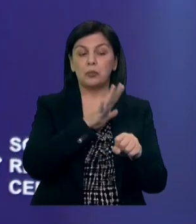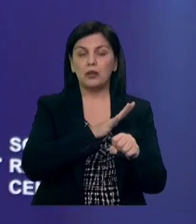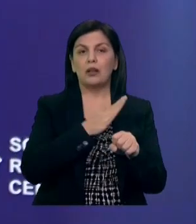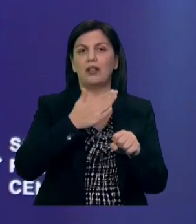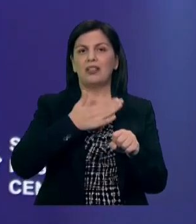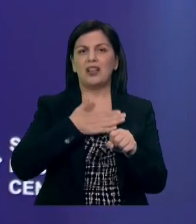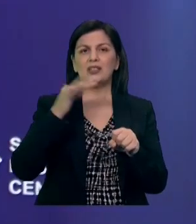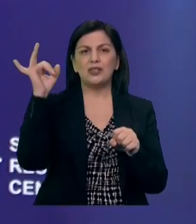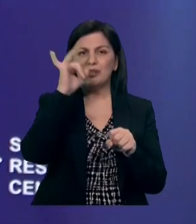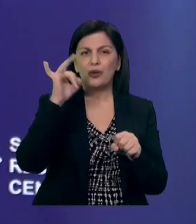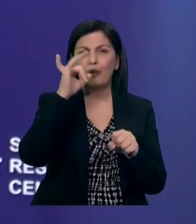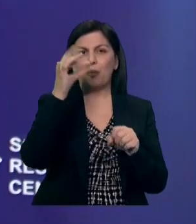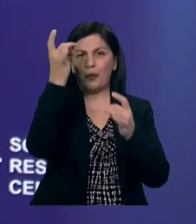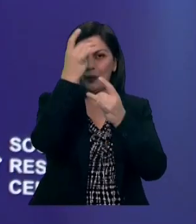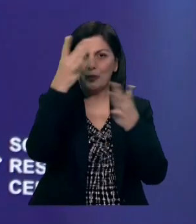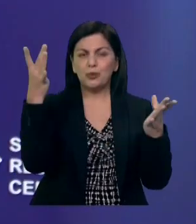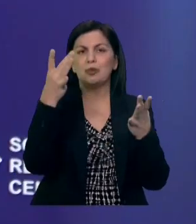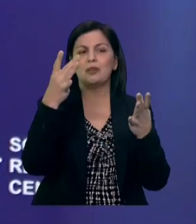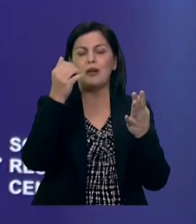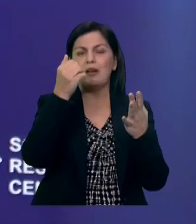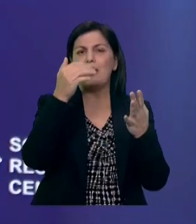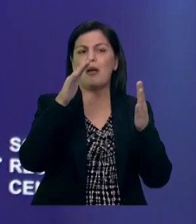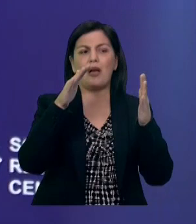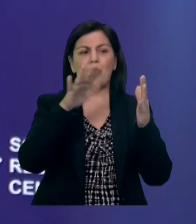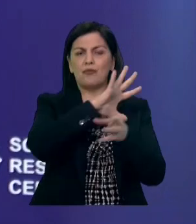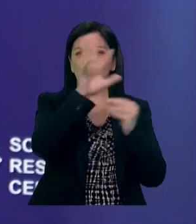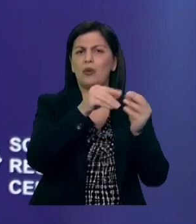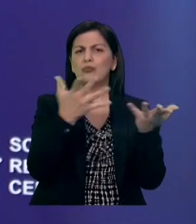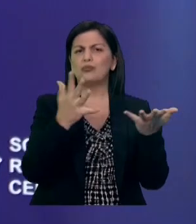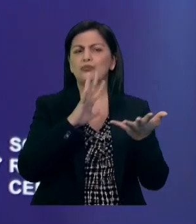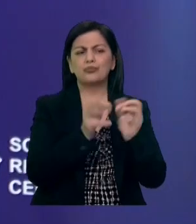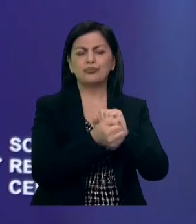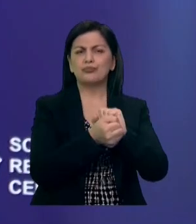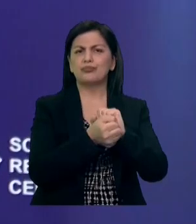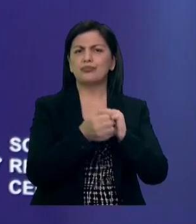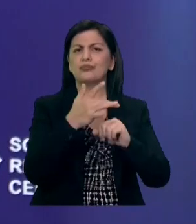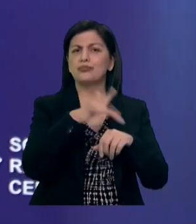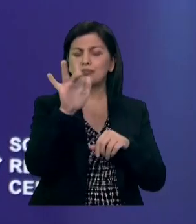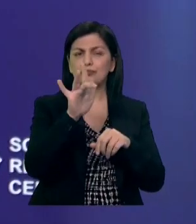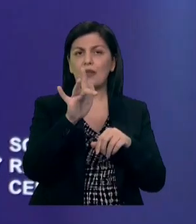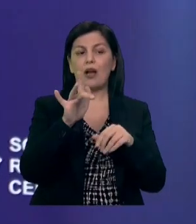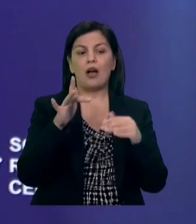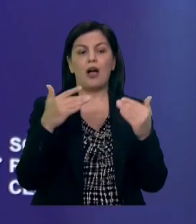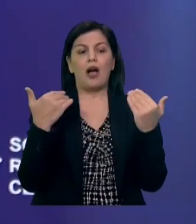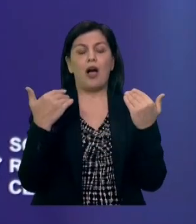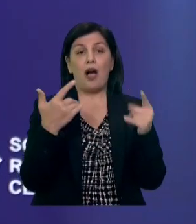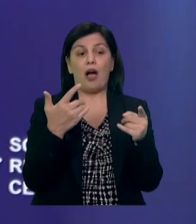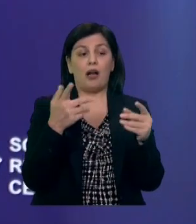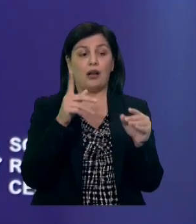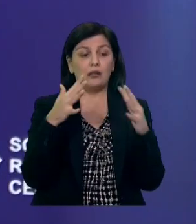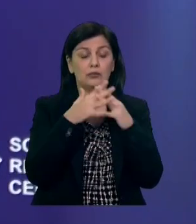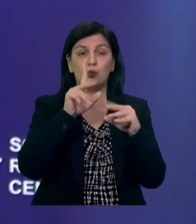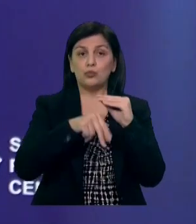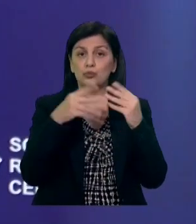Ermənistan ilə bağlı heç bir fikir söyləməyən ATƏT-in Minsk qrupu münaqişə həll olundan sonra gah Qarabağın statusu, digər